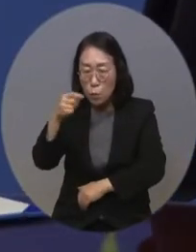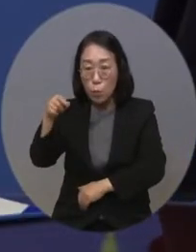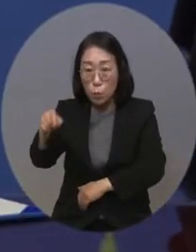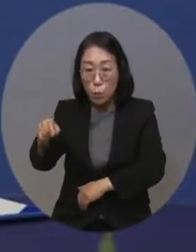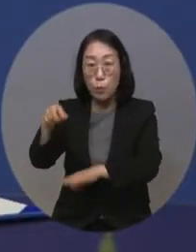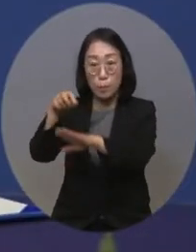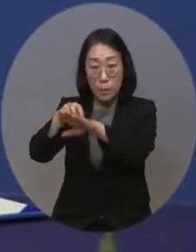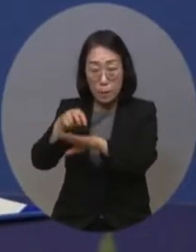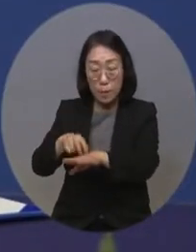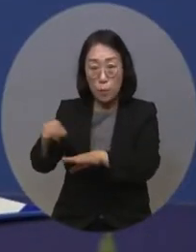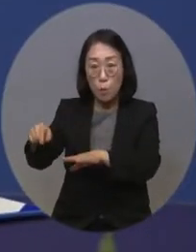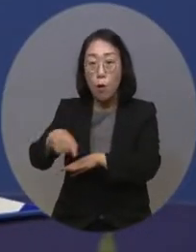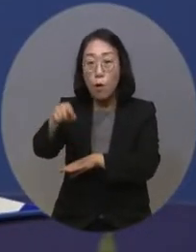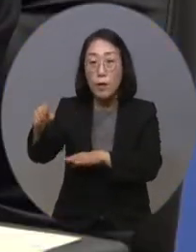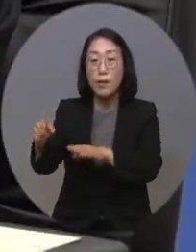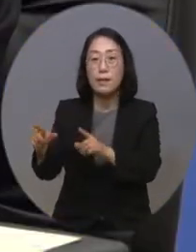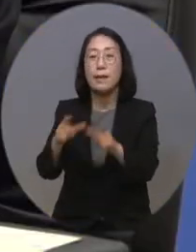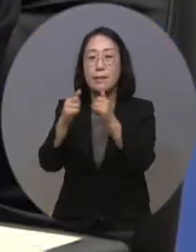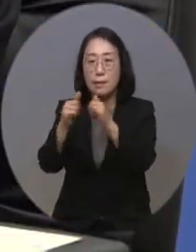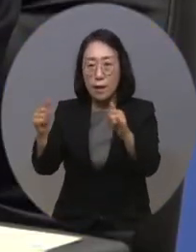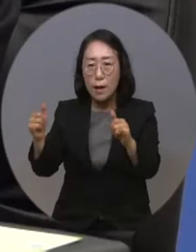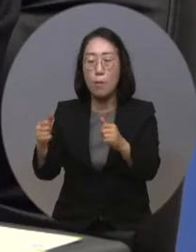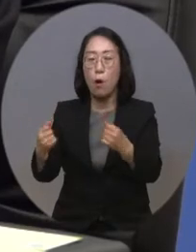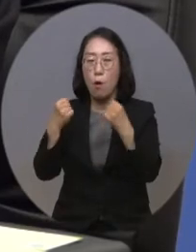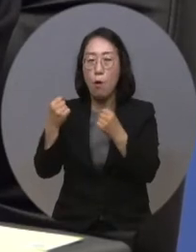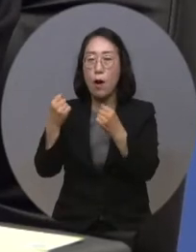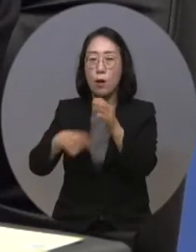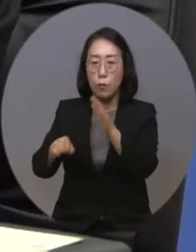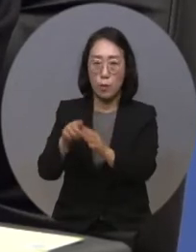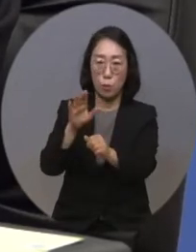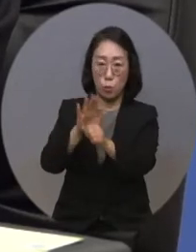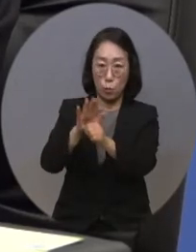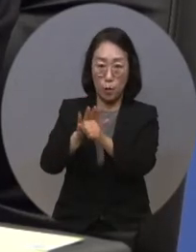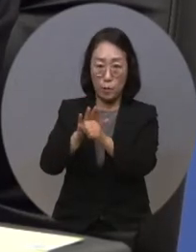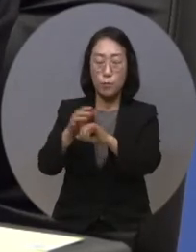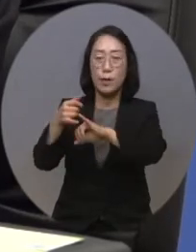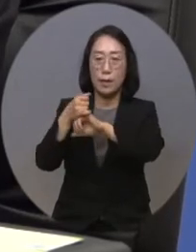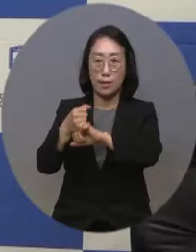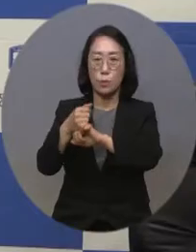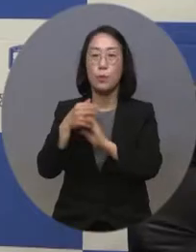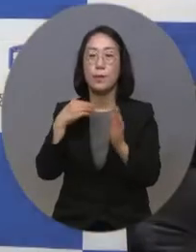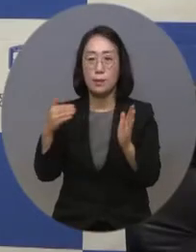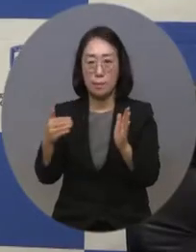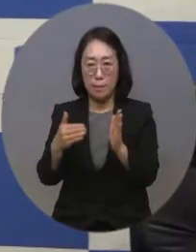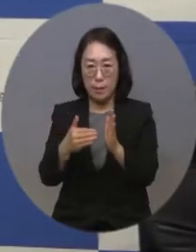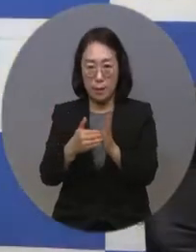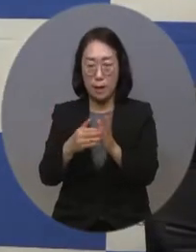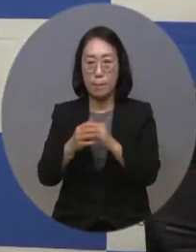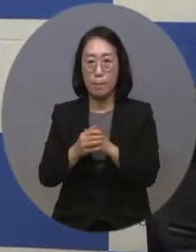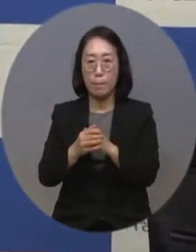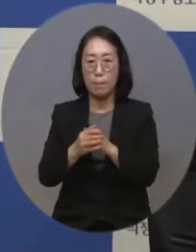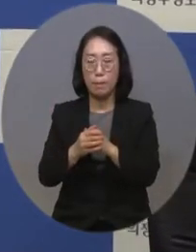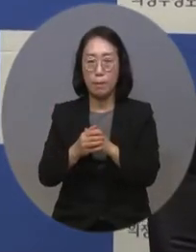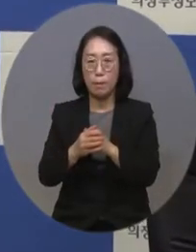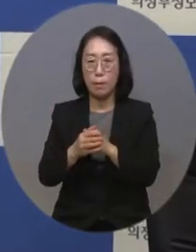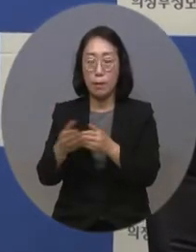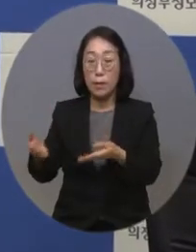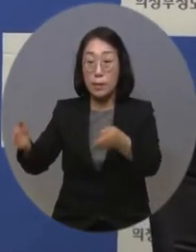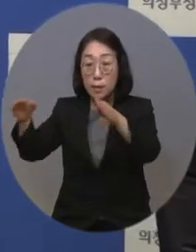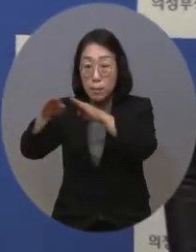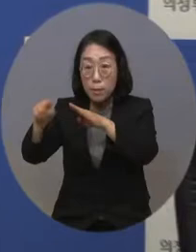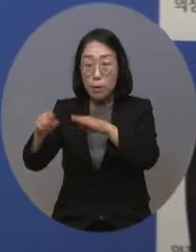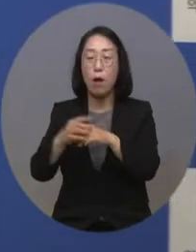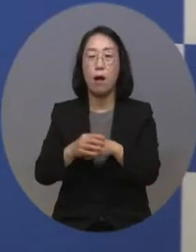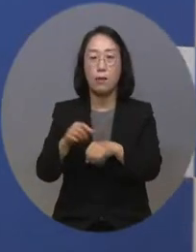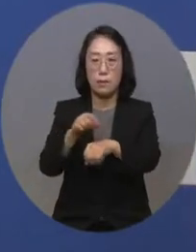입주자와 종사자들의 건강한 삶을 위한 실속 있는 지원을 약속했습니다. 공동체 측은 별도의